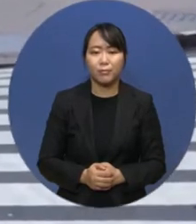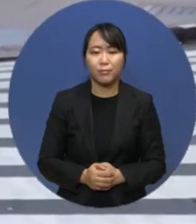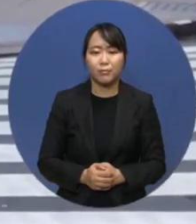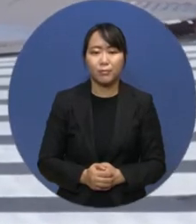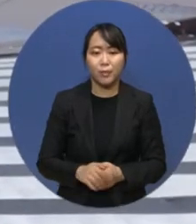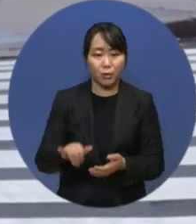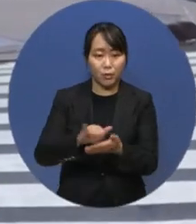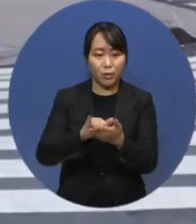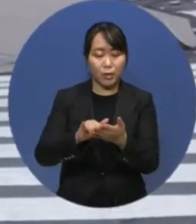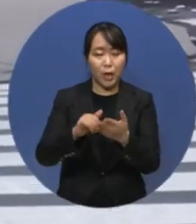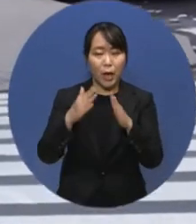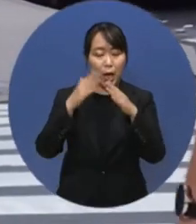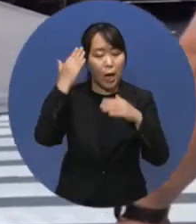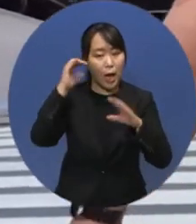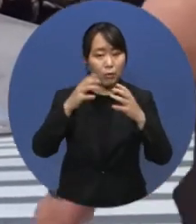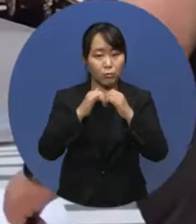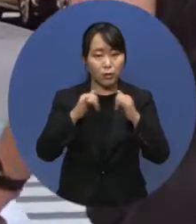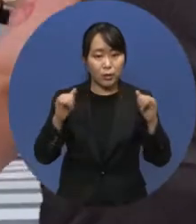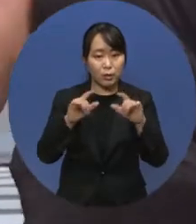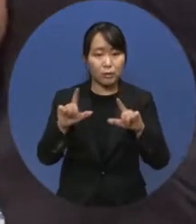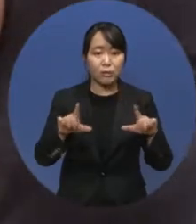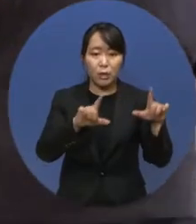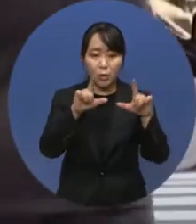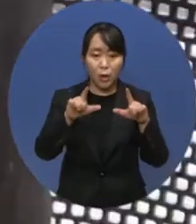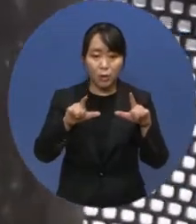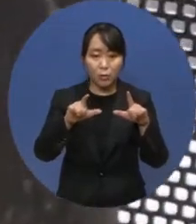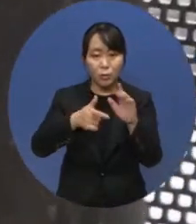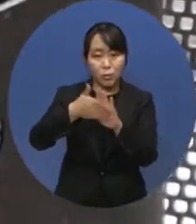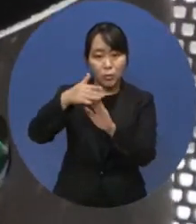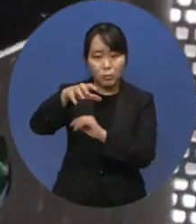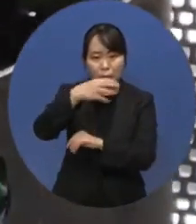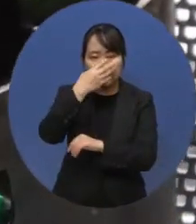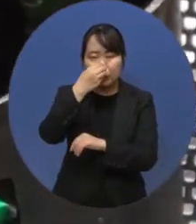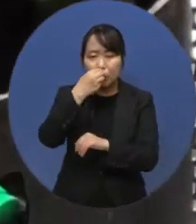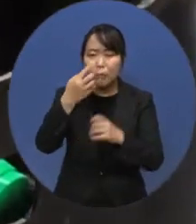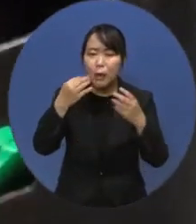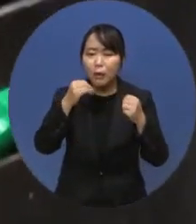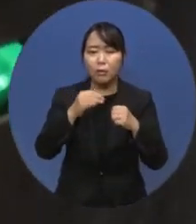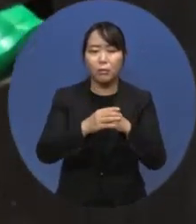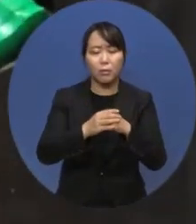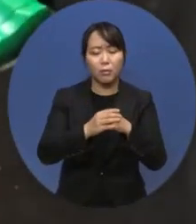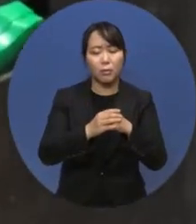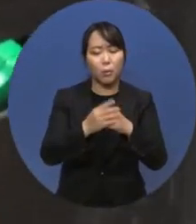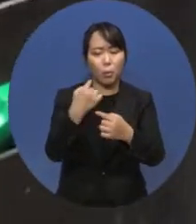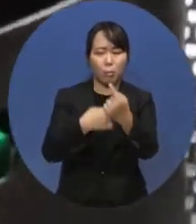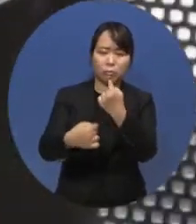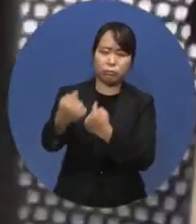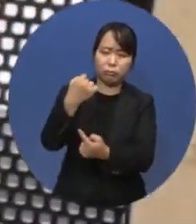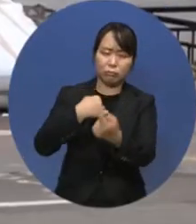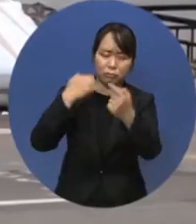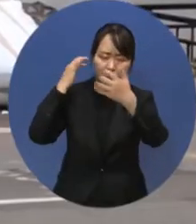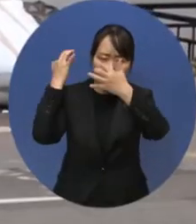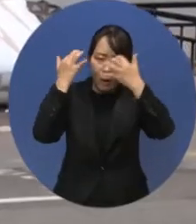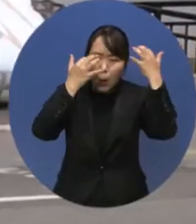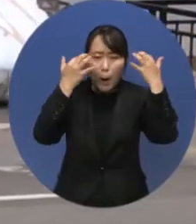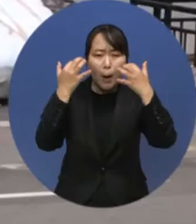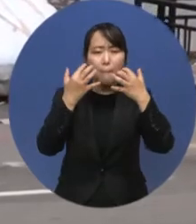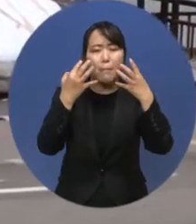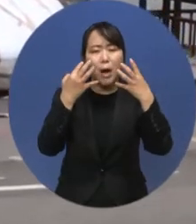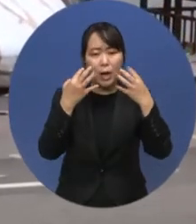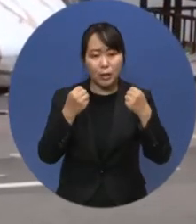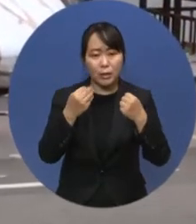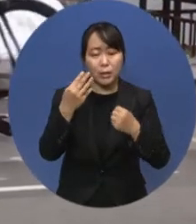뉴욕 한인타운 거리가 쓰레기통으로 변하고 있습니다. 많은 현지인과 한인들의 방문으로 복잡하고 번화한